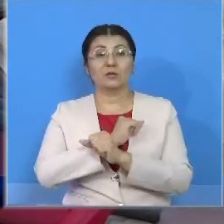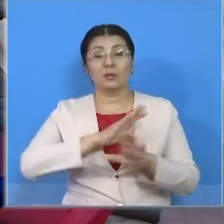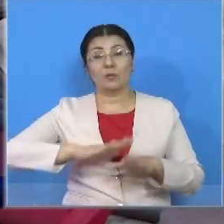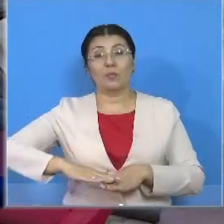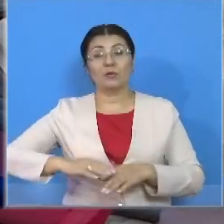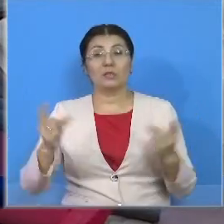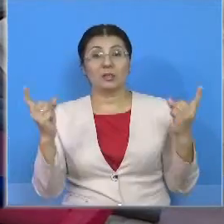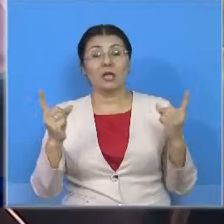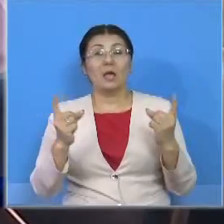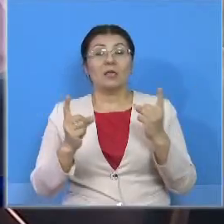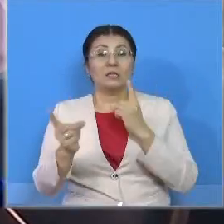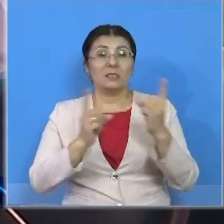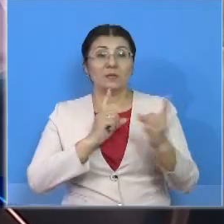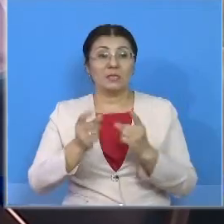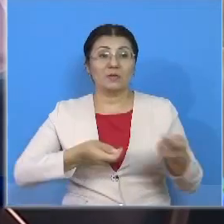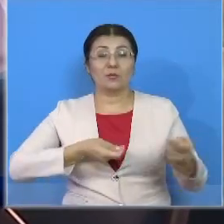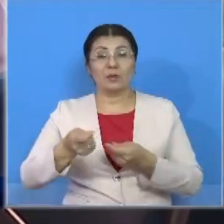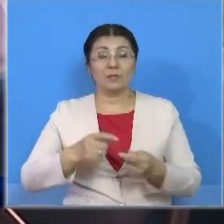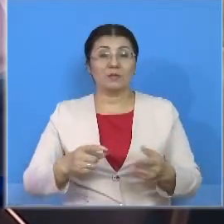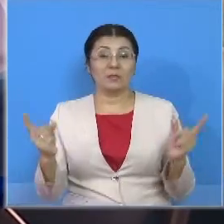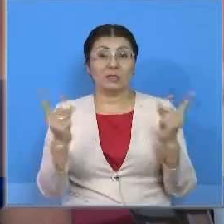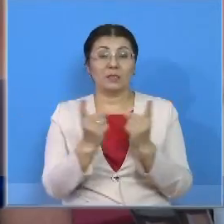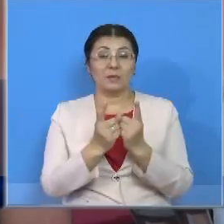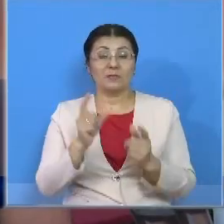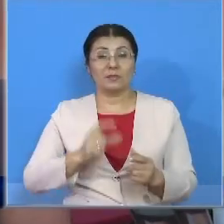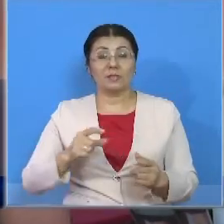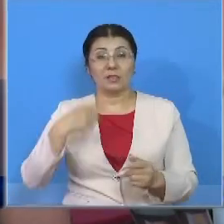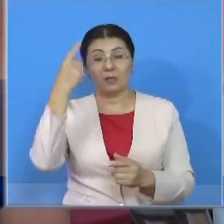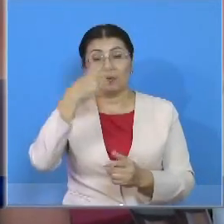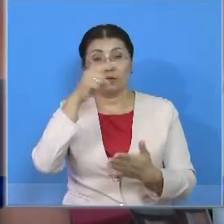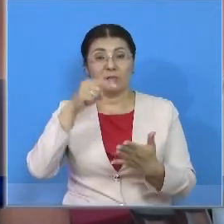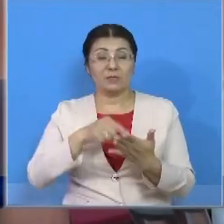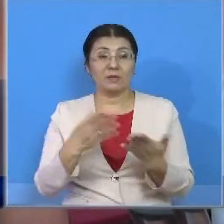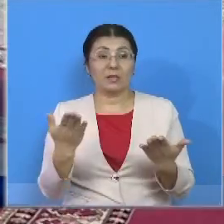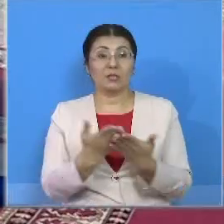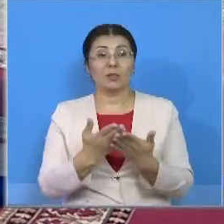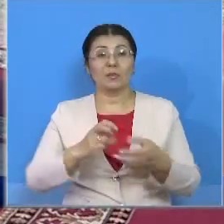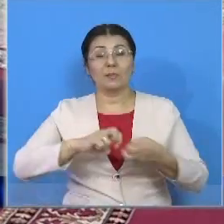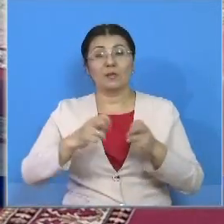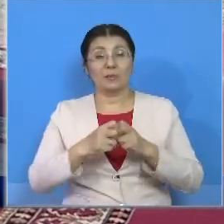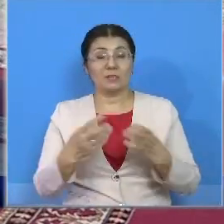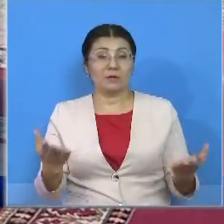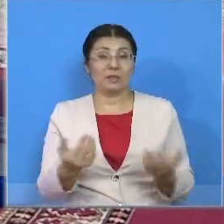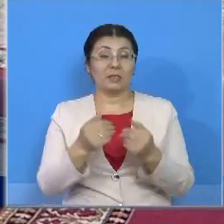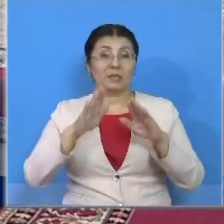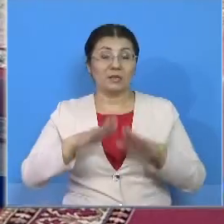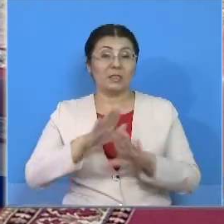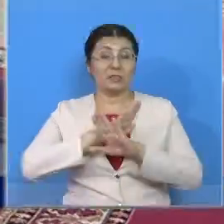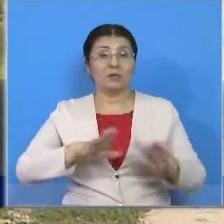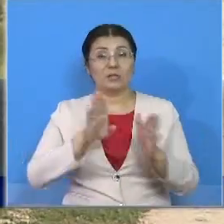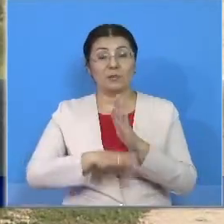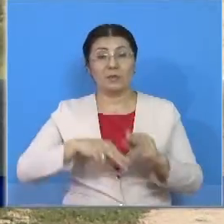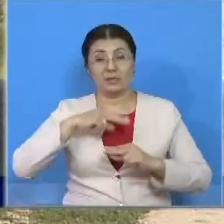совещания руководители ответственных органов приняли жителей по личным вопросам. А предложения, которые были озвучены на встрече, не останутся без